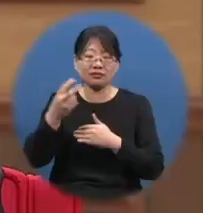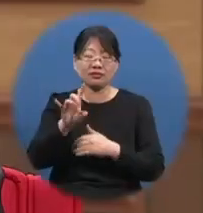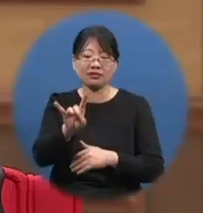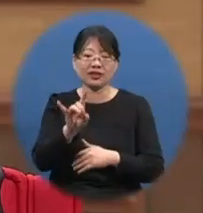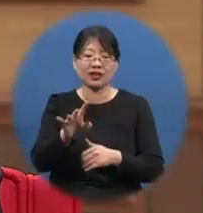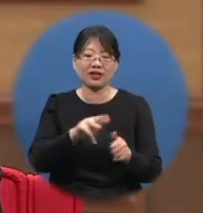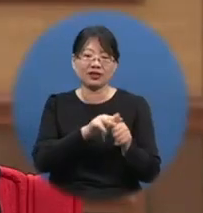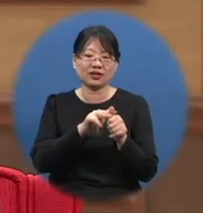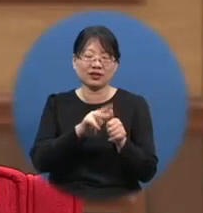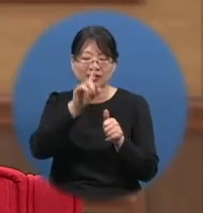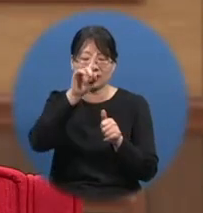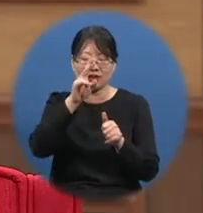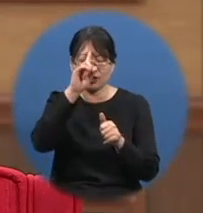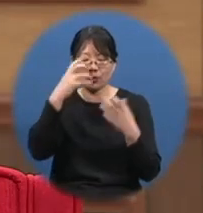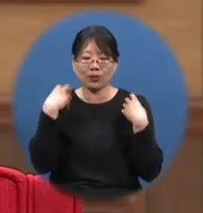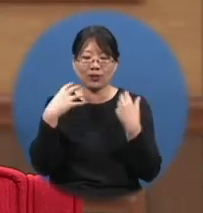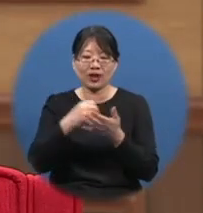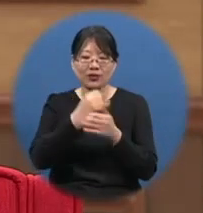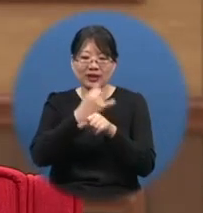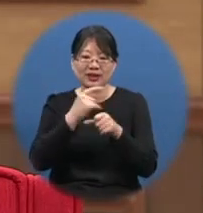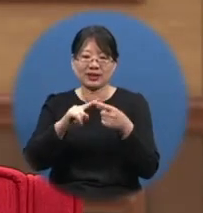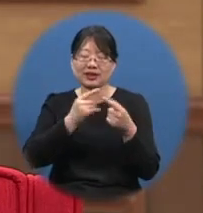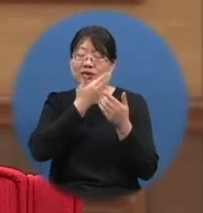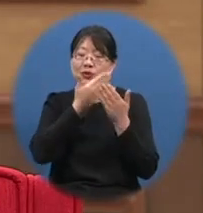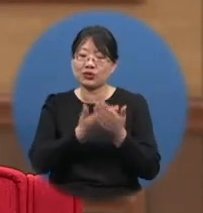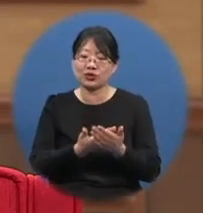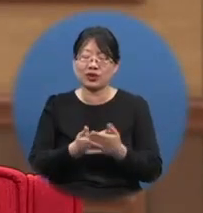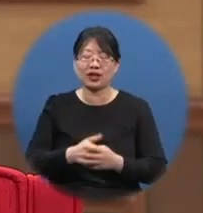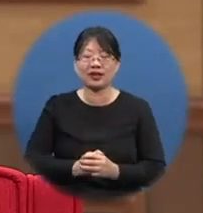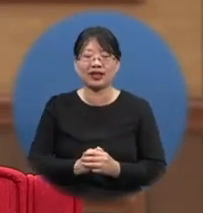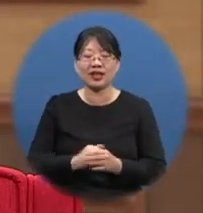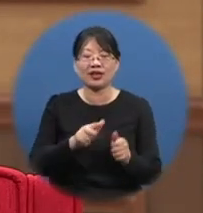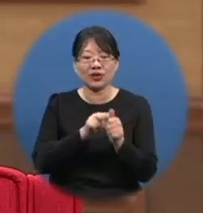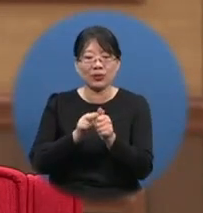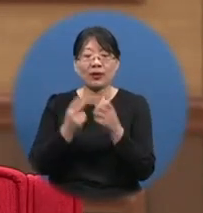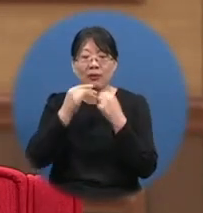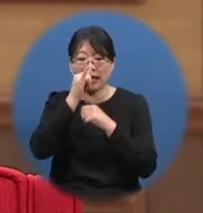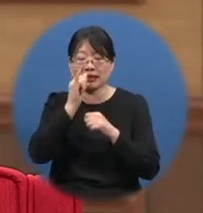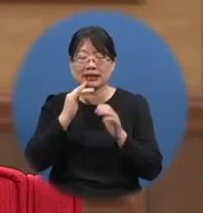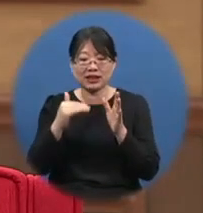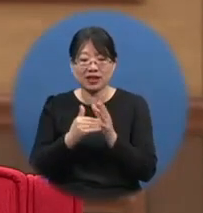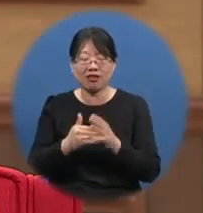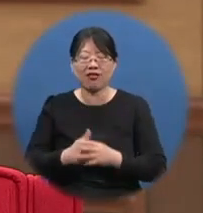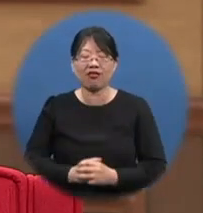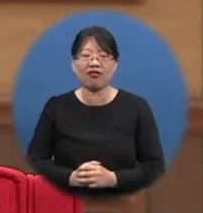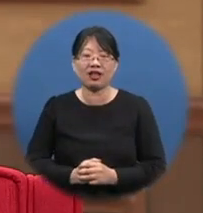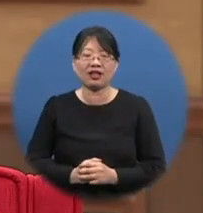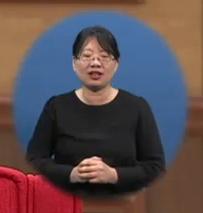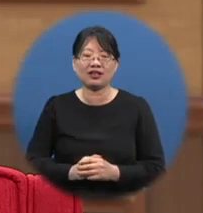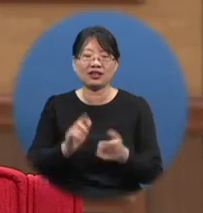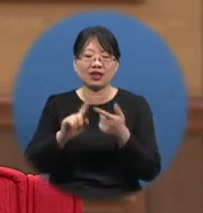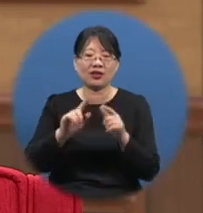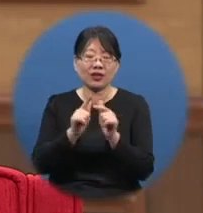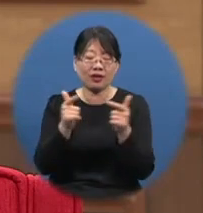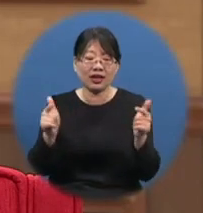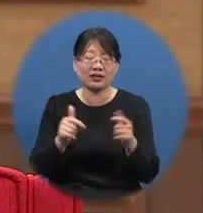하나는 정부가 가지고 있는 굉장히 소중한 데이터들이 공공 데이터들 많죠. 네. 그런